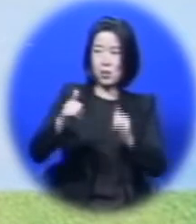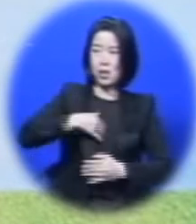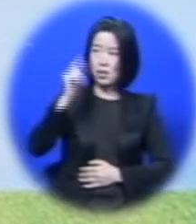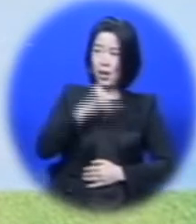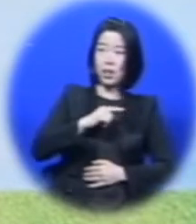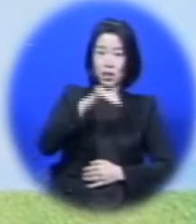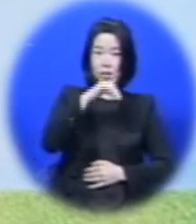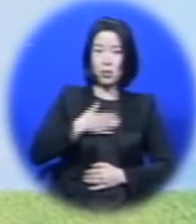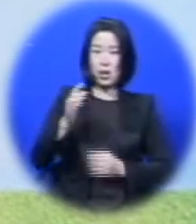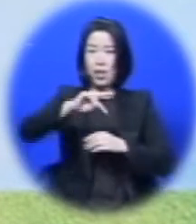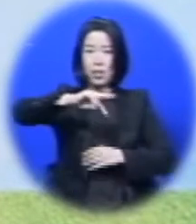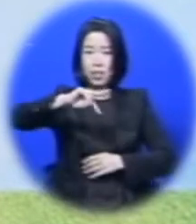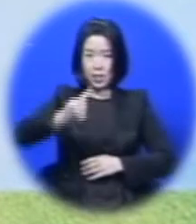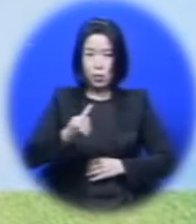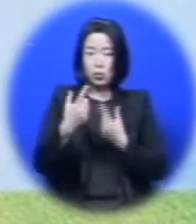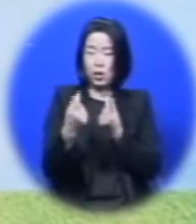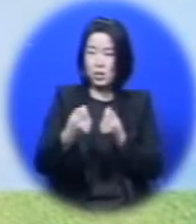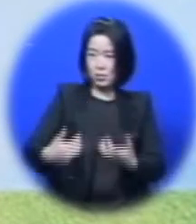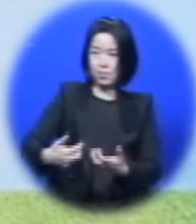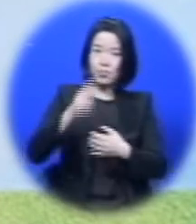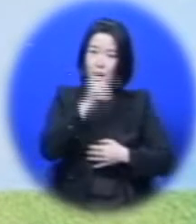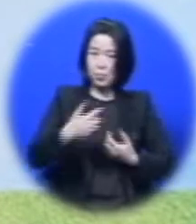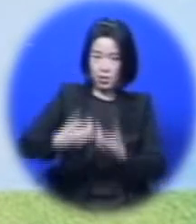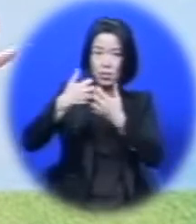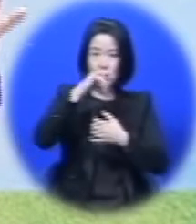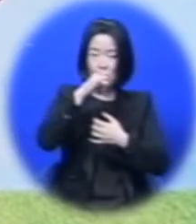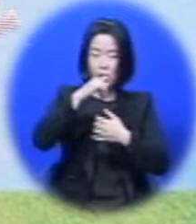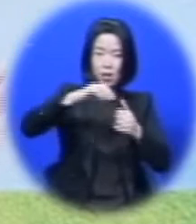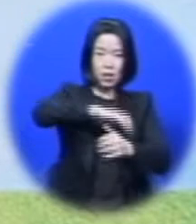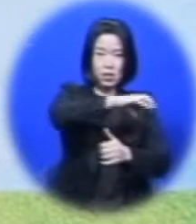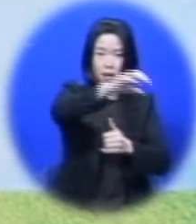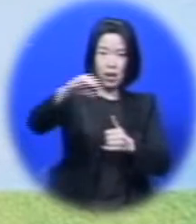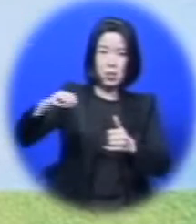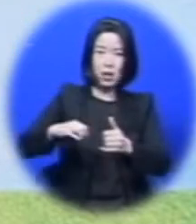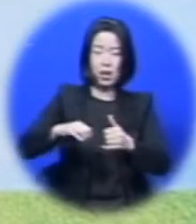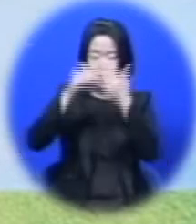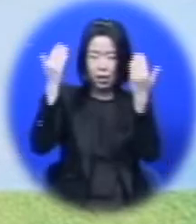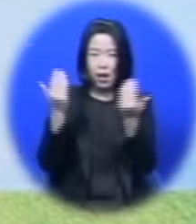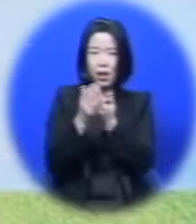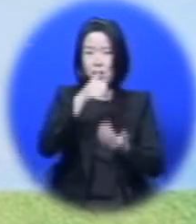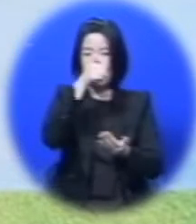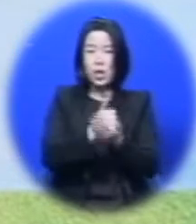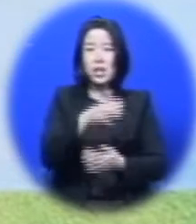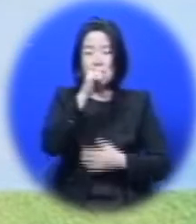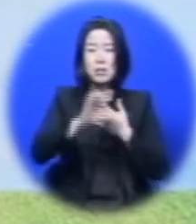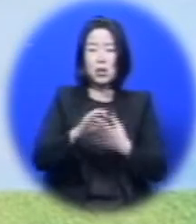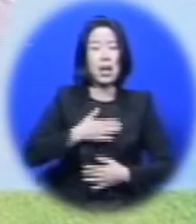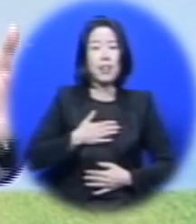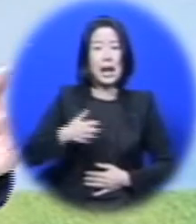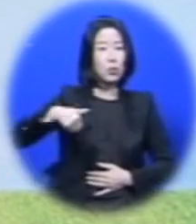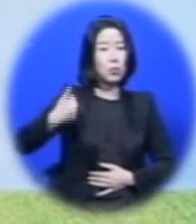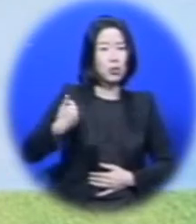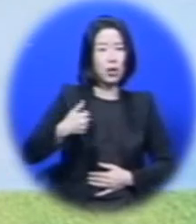나도 그냥 악하게 대하게 되지요. 사방의 사람들이 다 죄를 지으면 우리도 모르게 그냥 같이